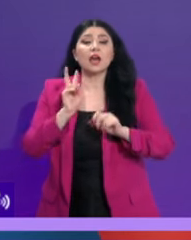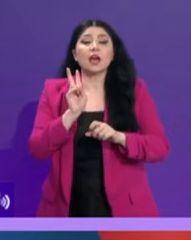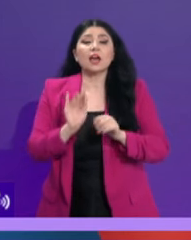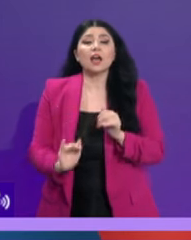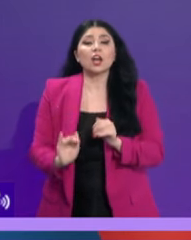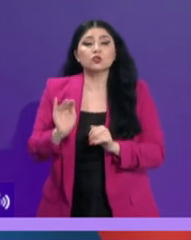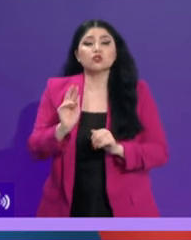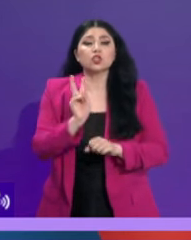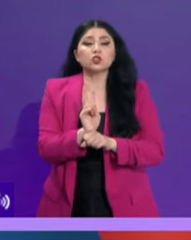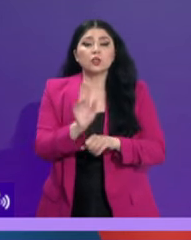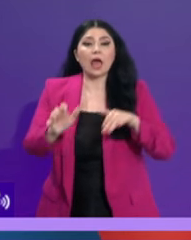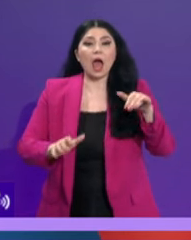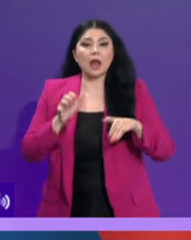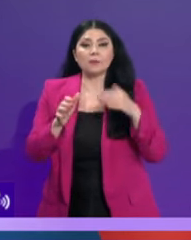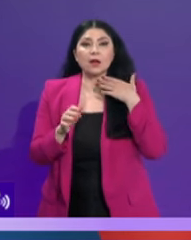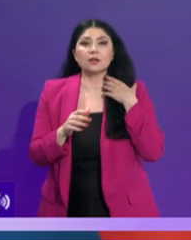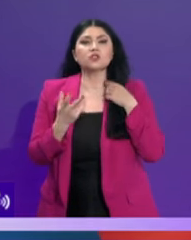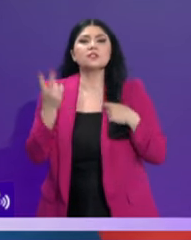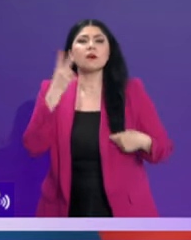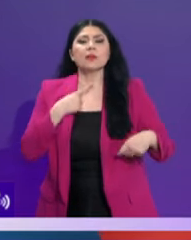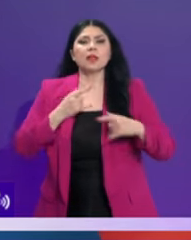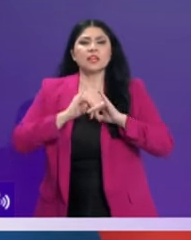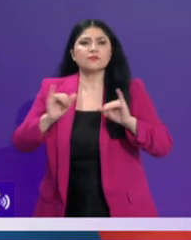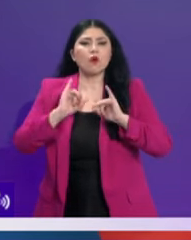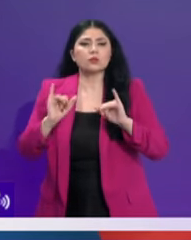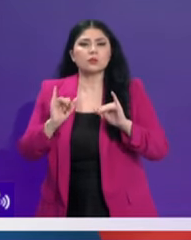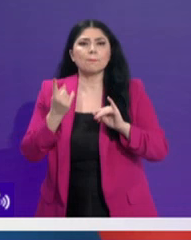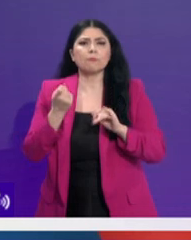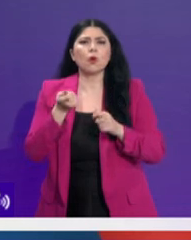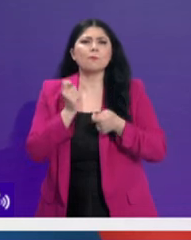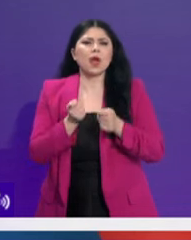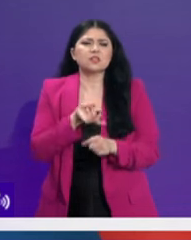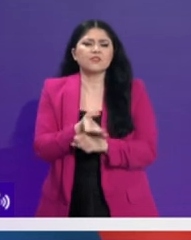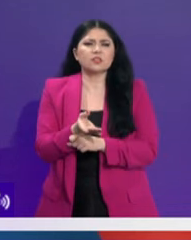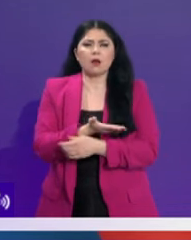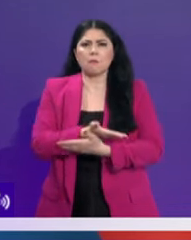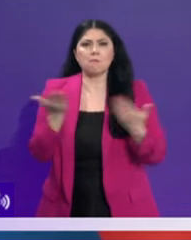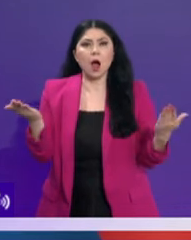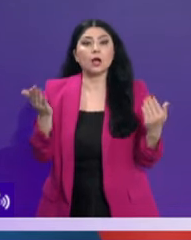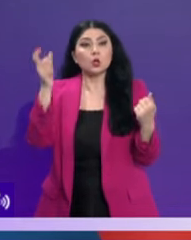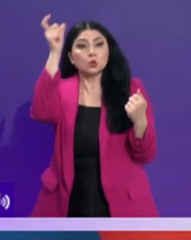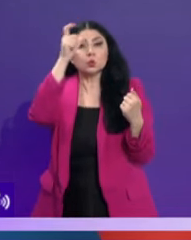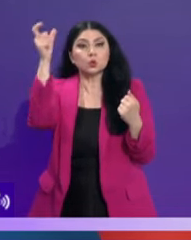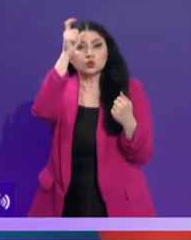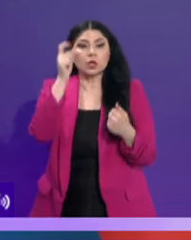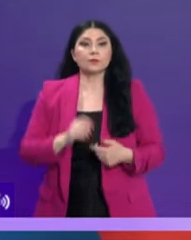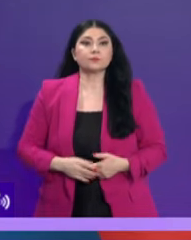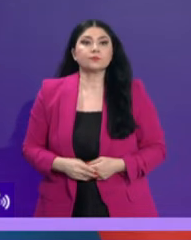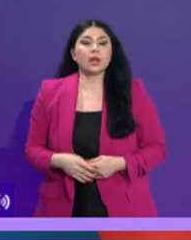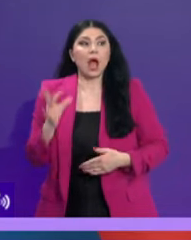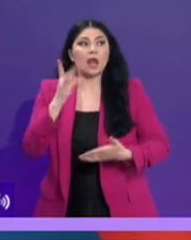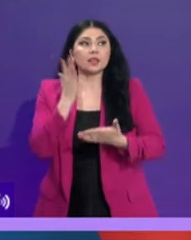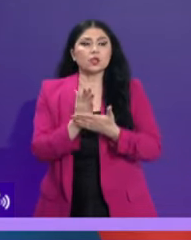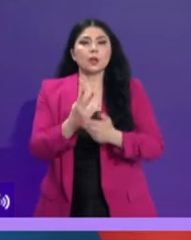animale, practic le redeschidem accesul pe o piață uriașă. O altă decizie majoră